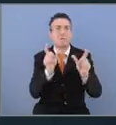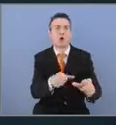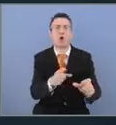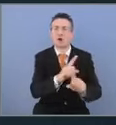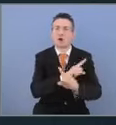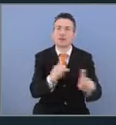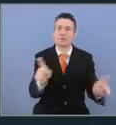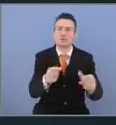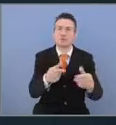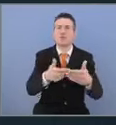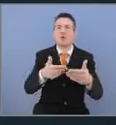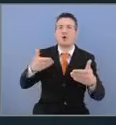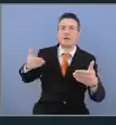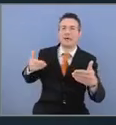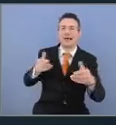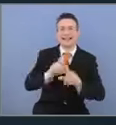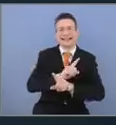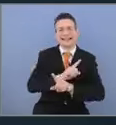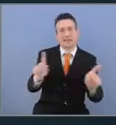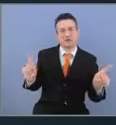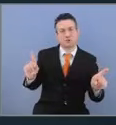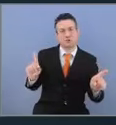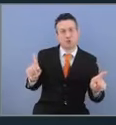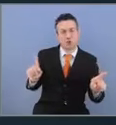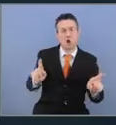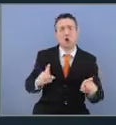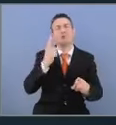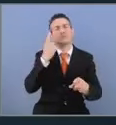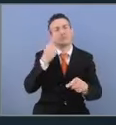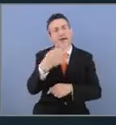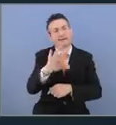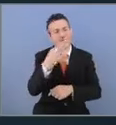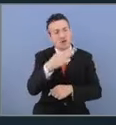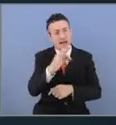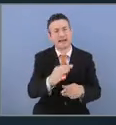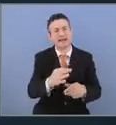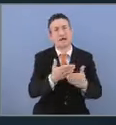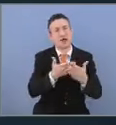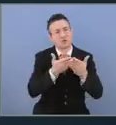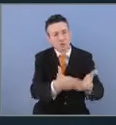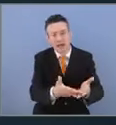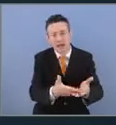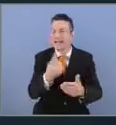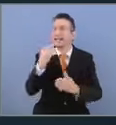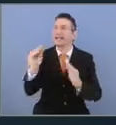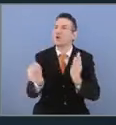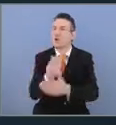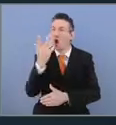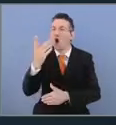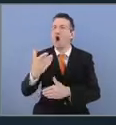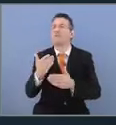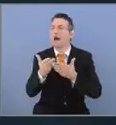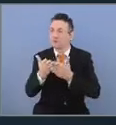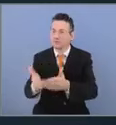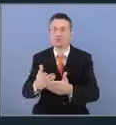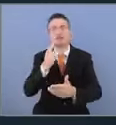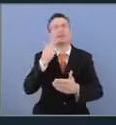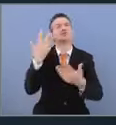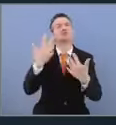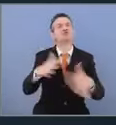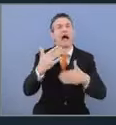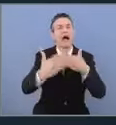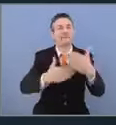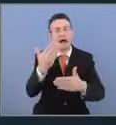doverosamente di accompagnare le eccellenze, chi innova, chi diciamo sta già avanti, ma anche quelle di provare